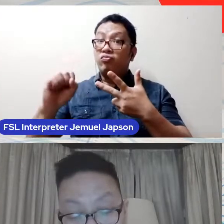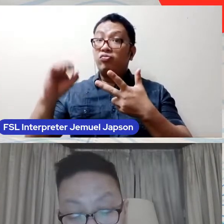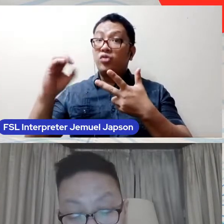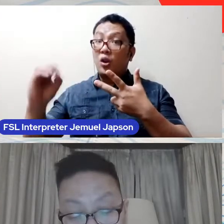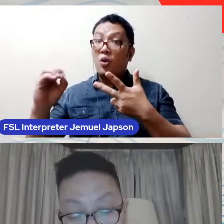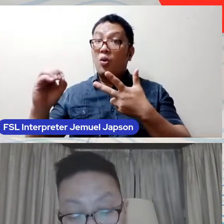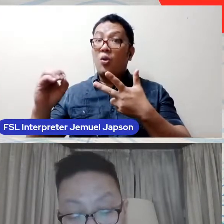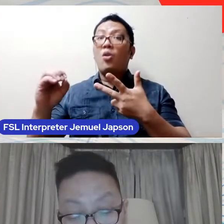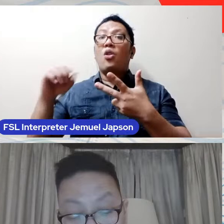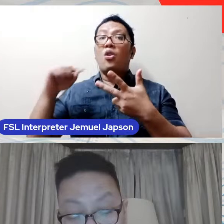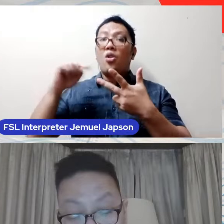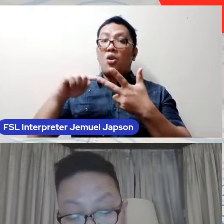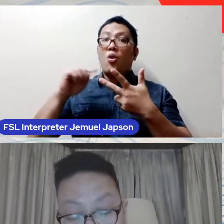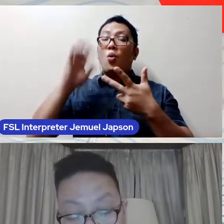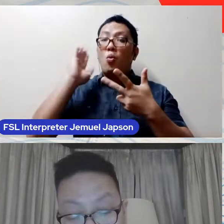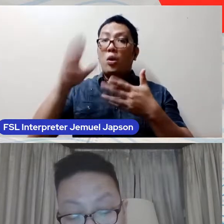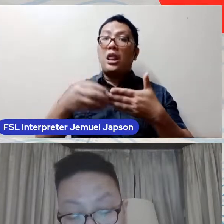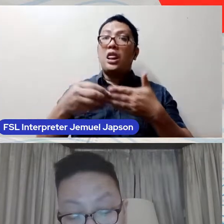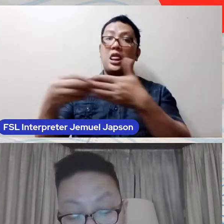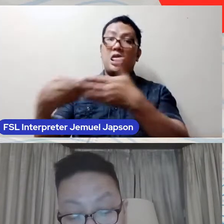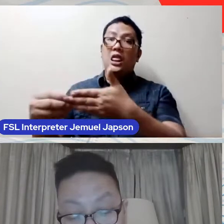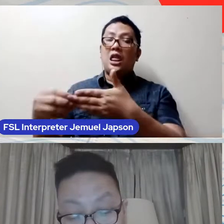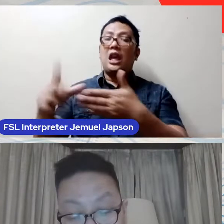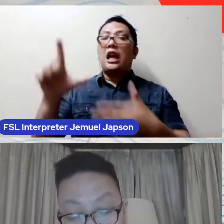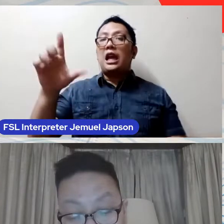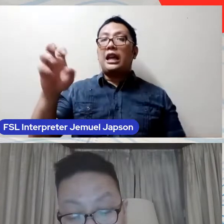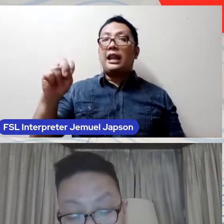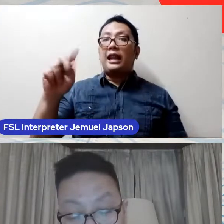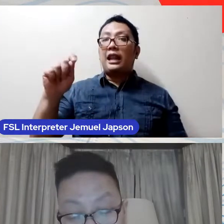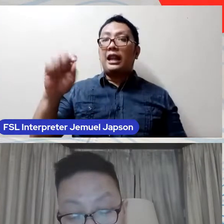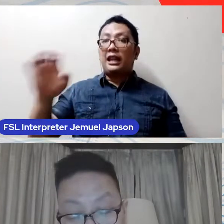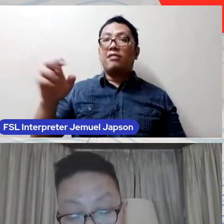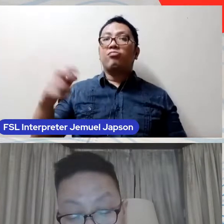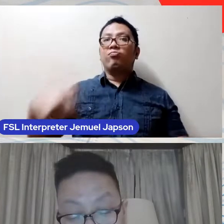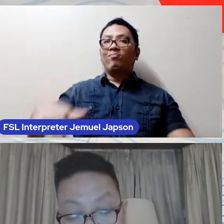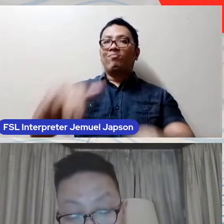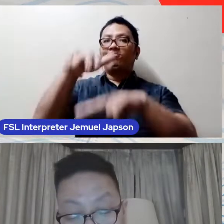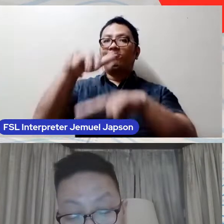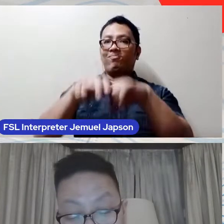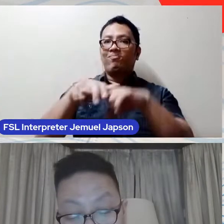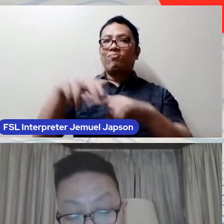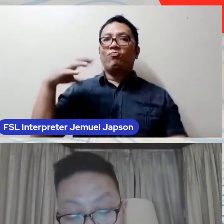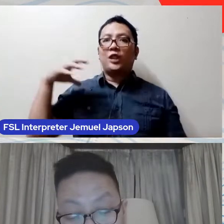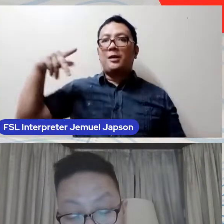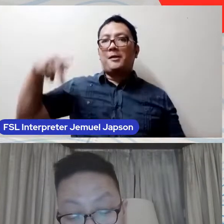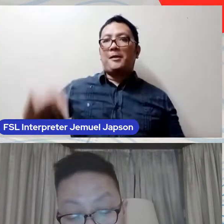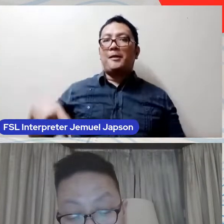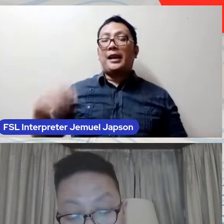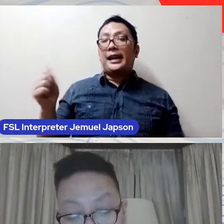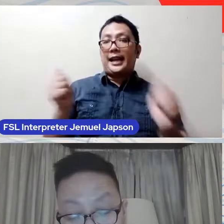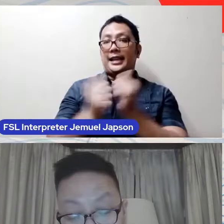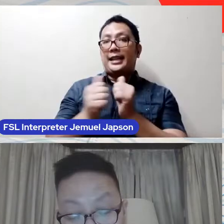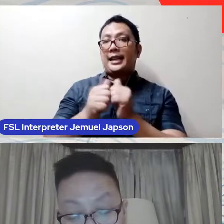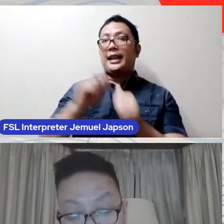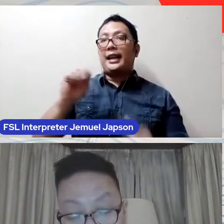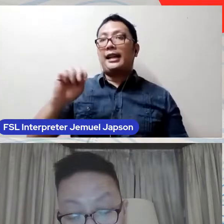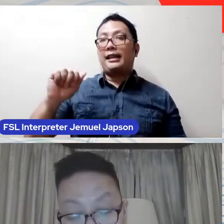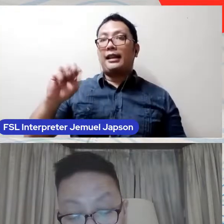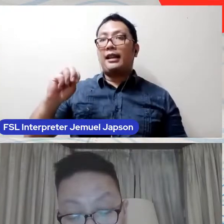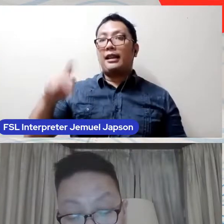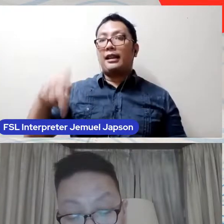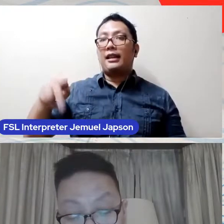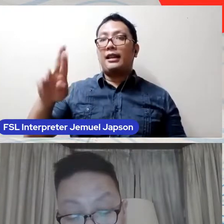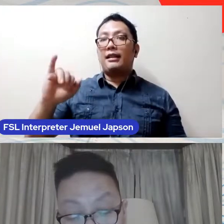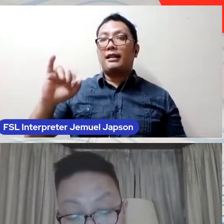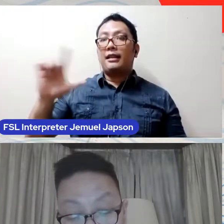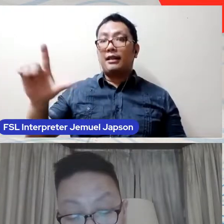there is parang ang LENTE po ang naging chair ng coalition na yun. So kasama po ng LENTE ang NAMFREL, isa rin pong election